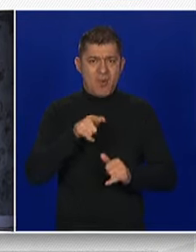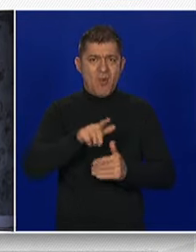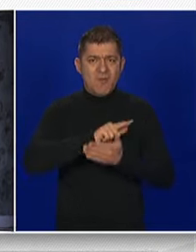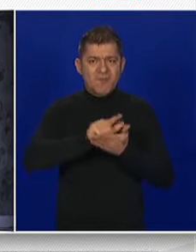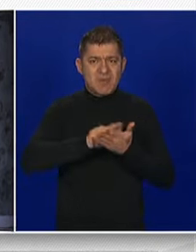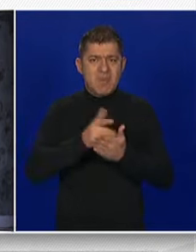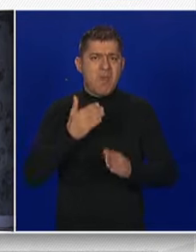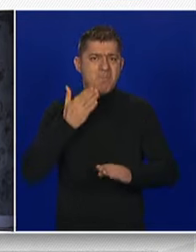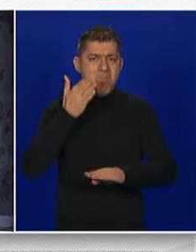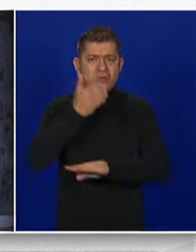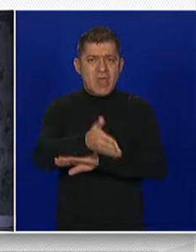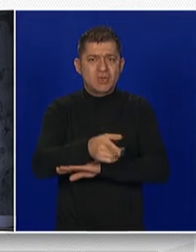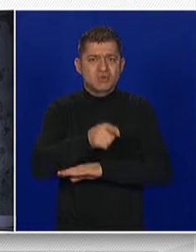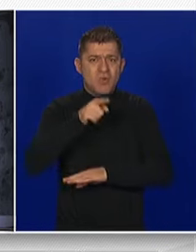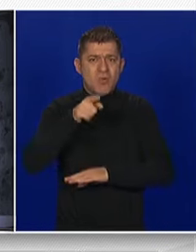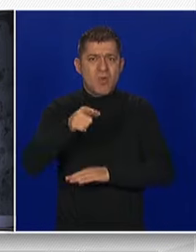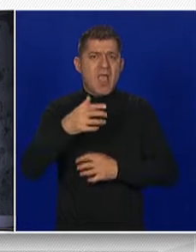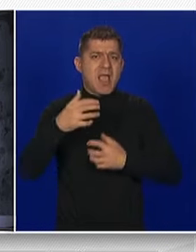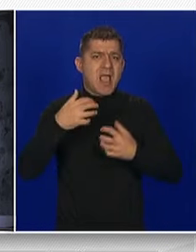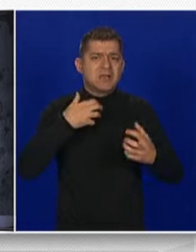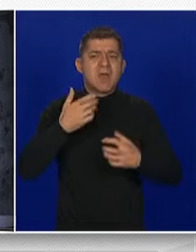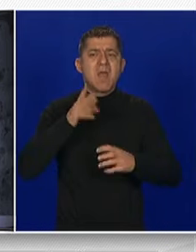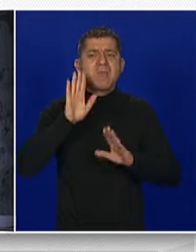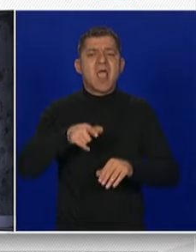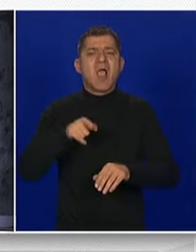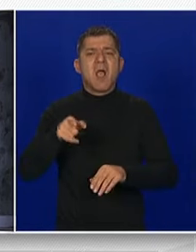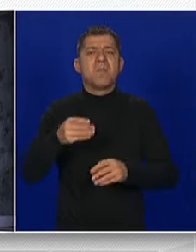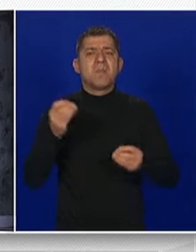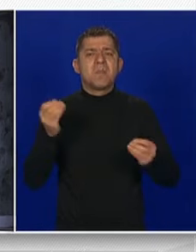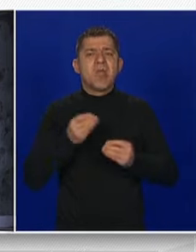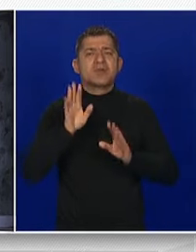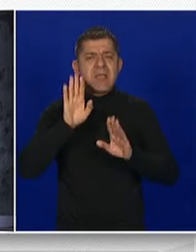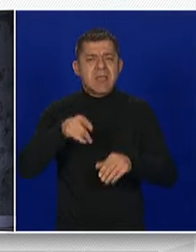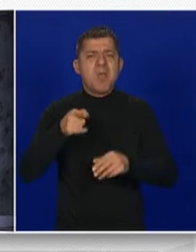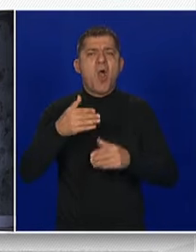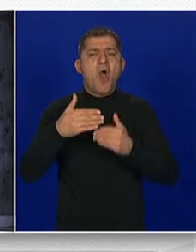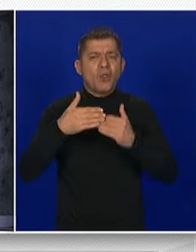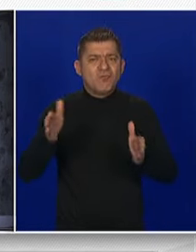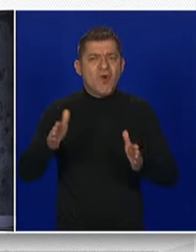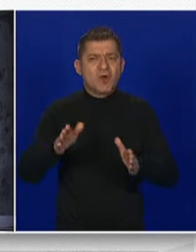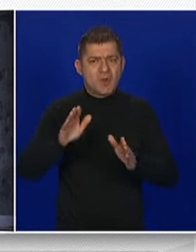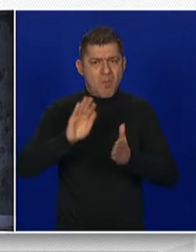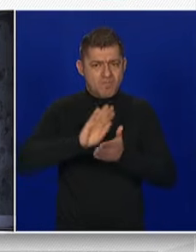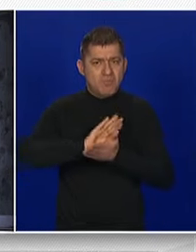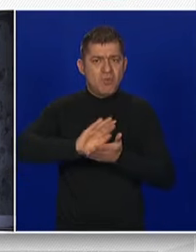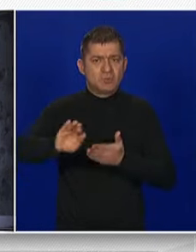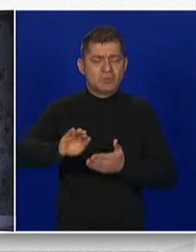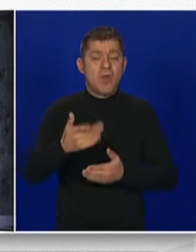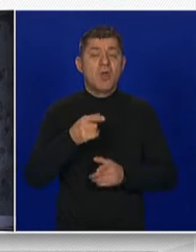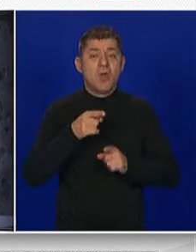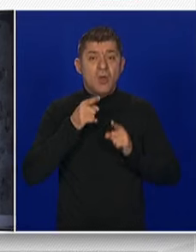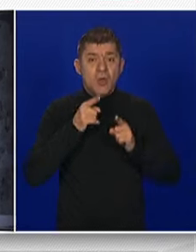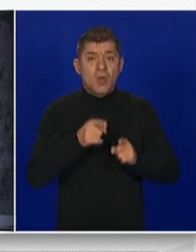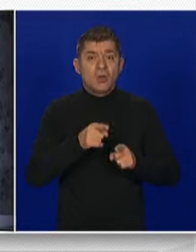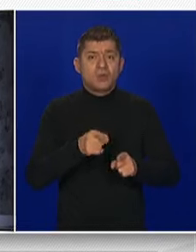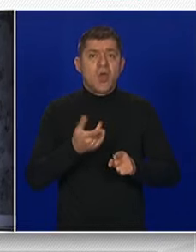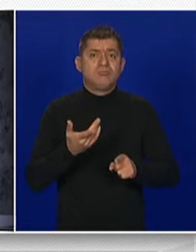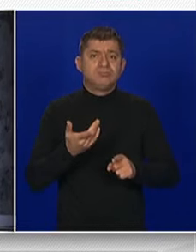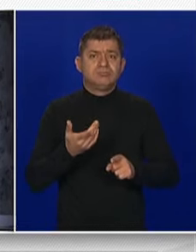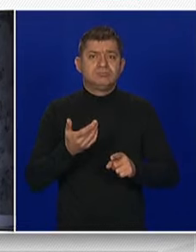da nešto od toga ostane otvoreno. To je sigurno jedno